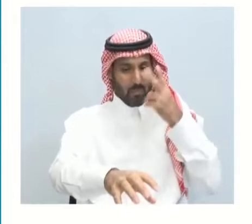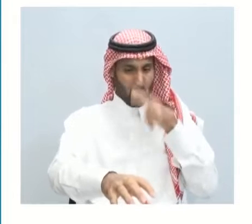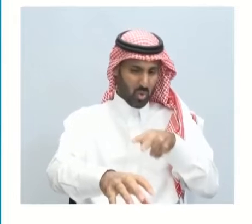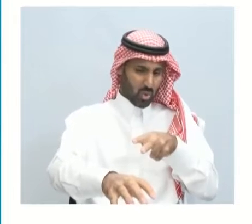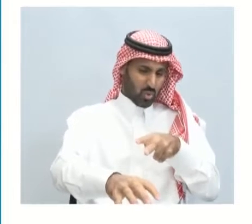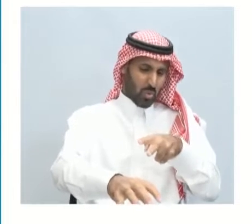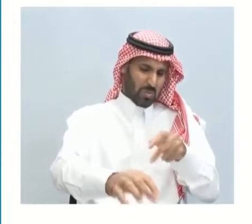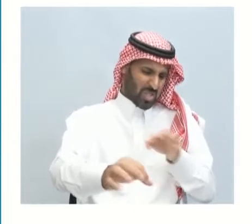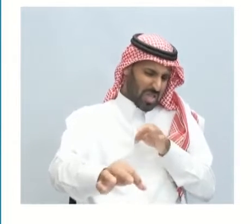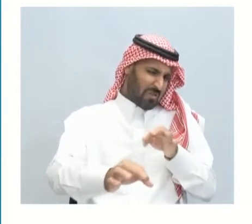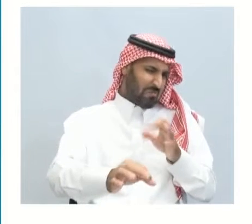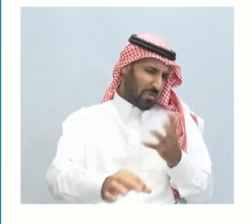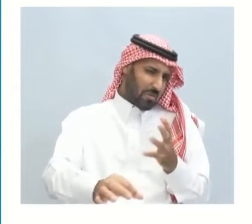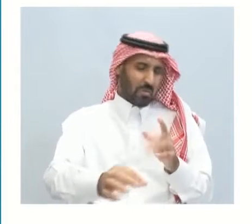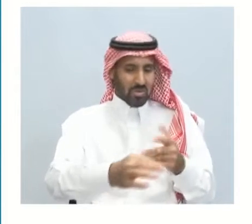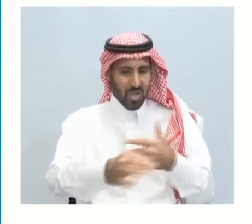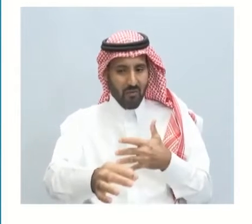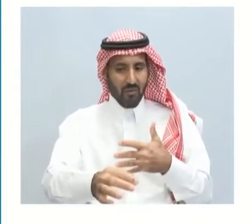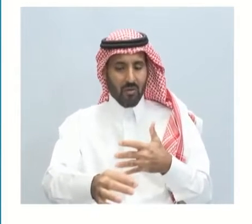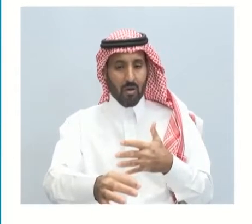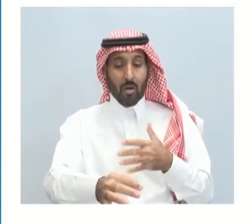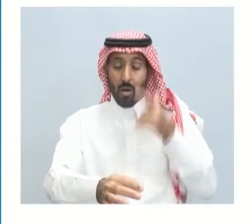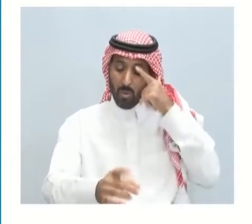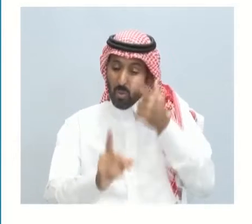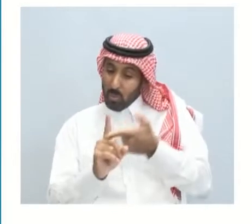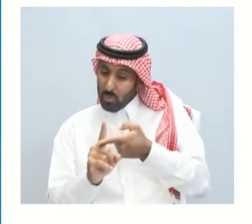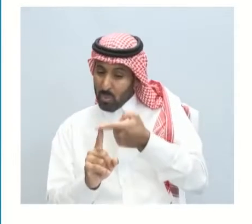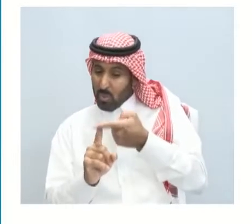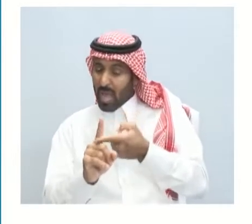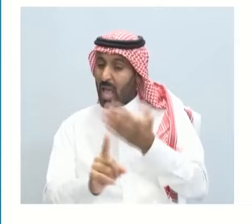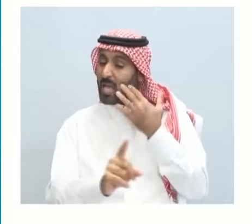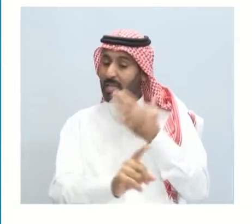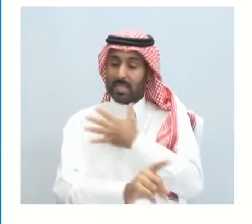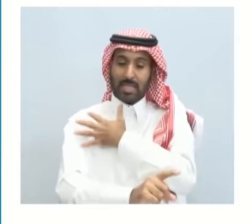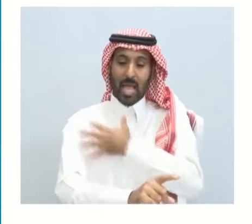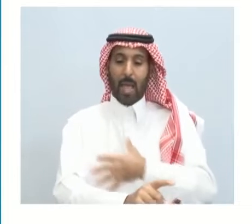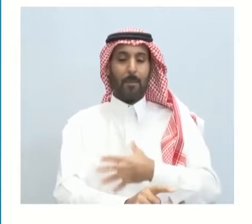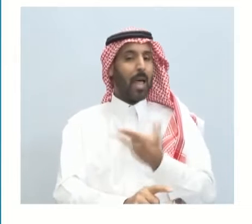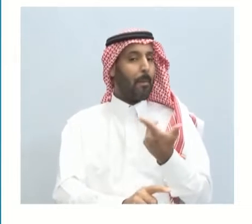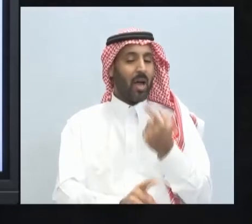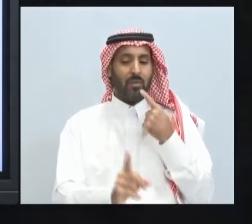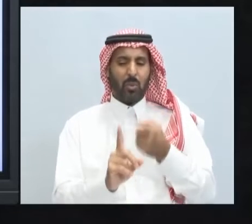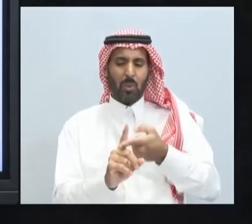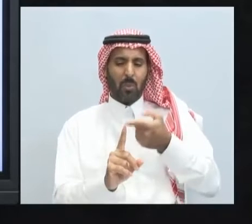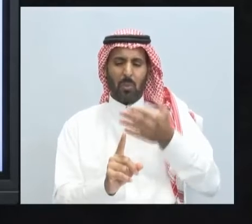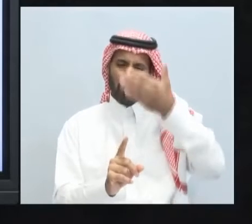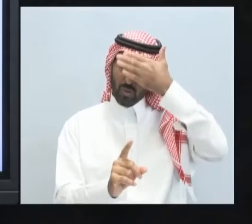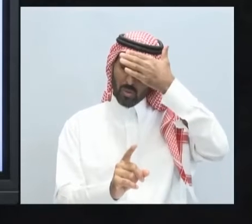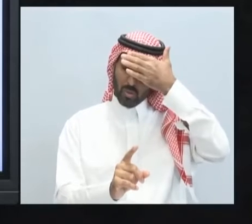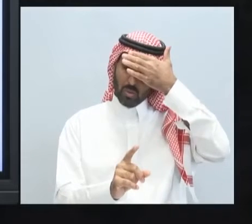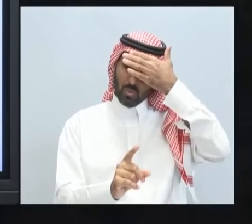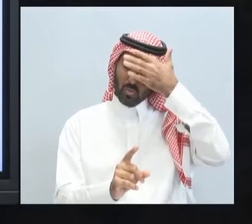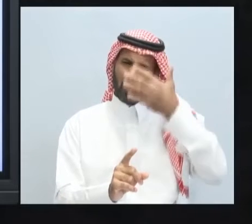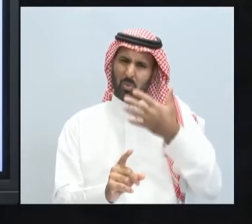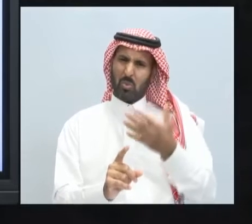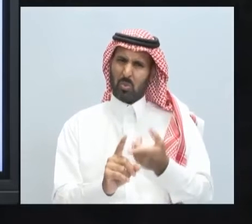الحواس ولا نستطيع تحديد درجه حراره اجسامنا ممكن نضع ايدينا على